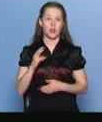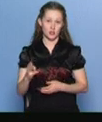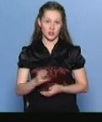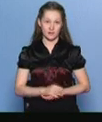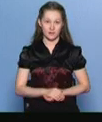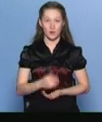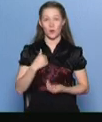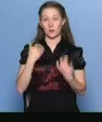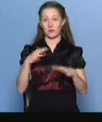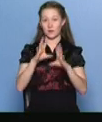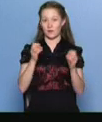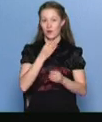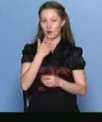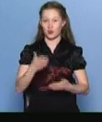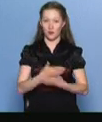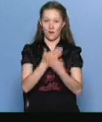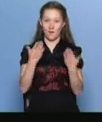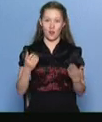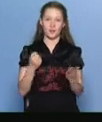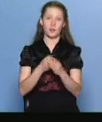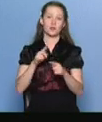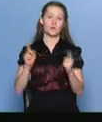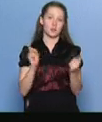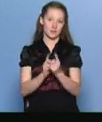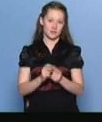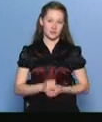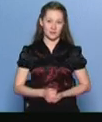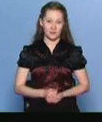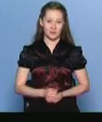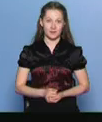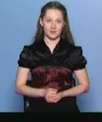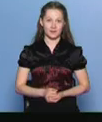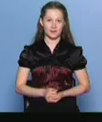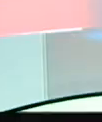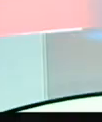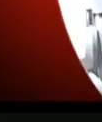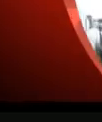И у меня на этом все. Еще больше новостей на нашем сайте myudmurt.ru. До встречи.